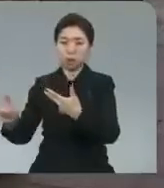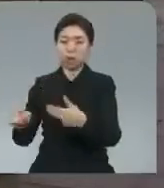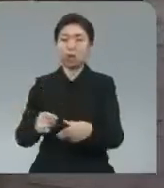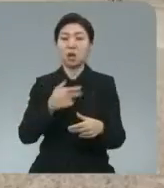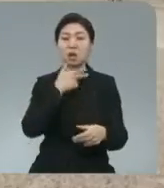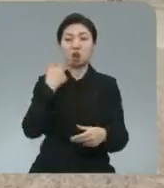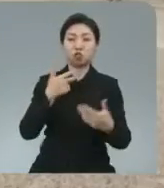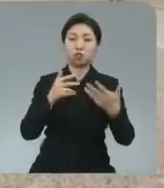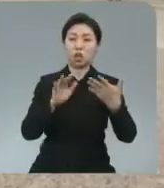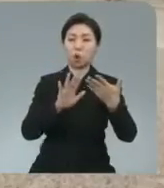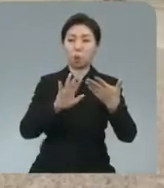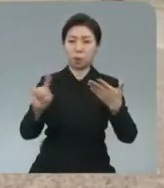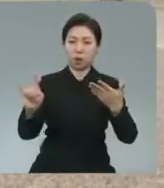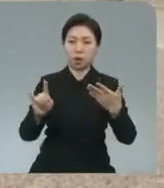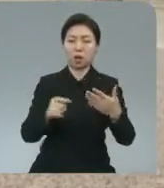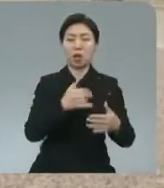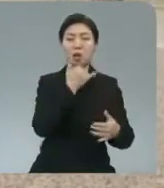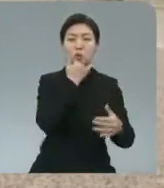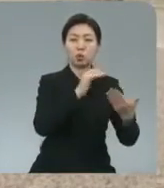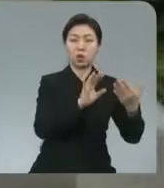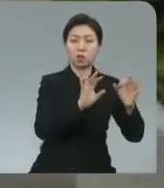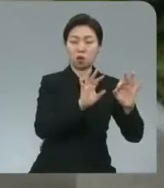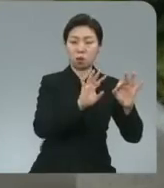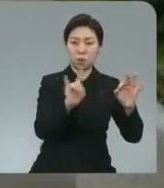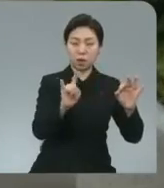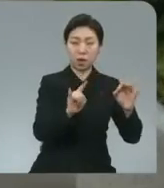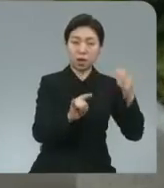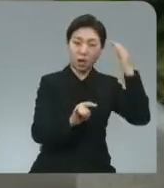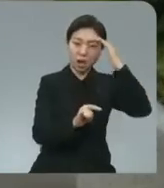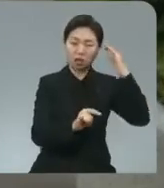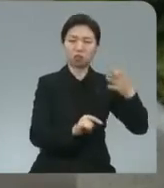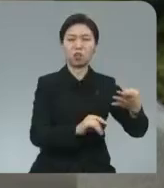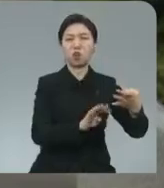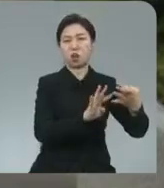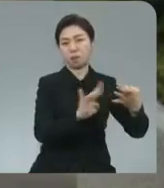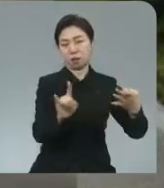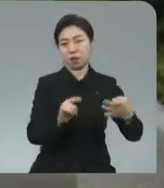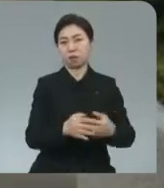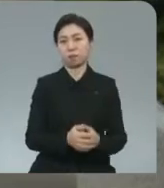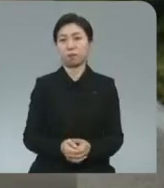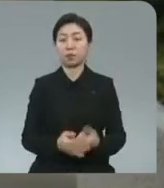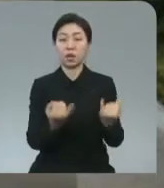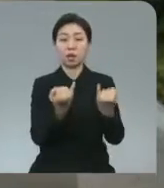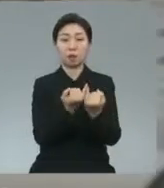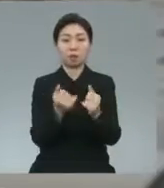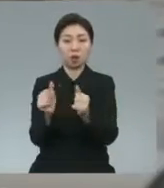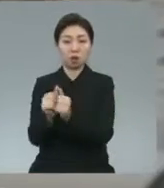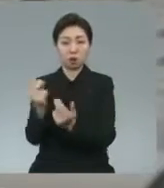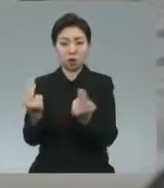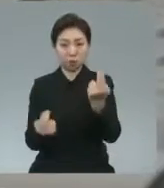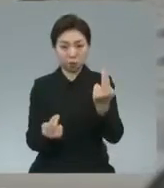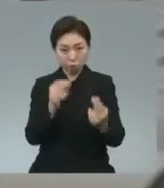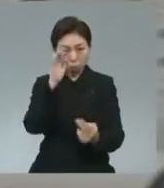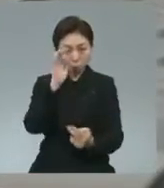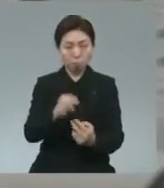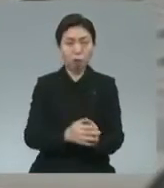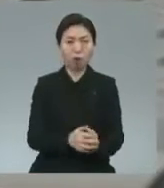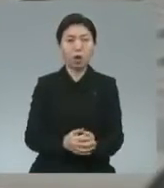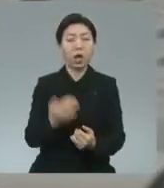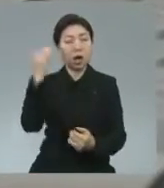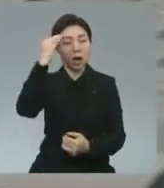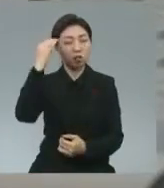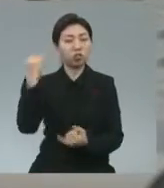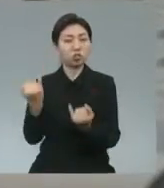法国为7倍，英国为9倍，德国为10倍，均低于韩国。若两性平等劳动收入